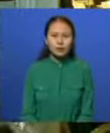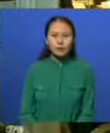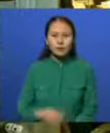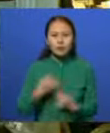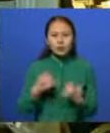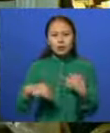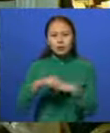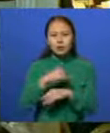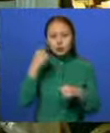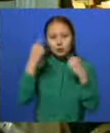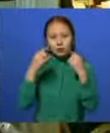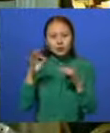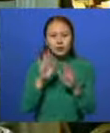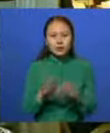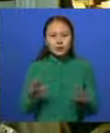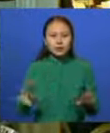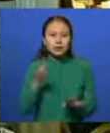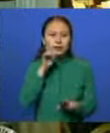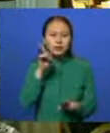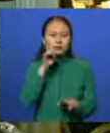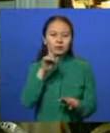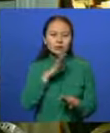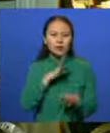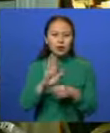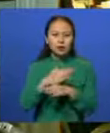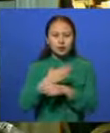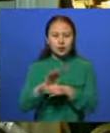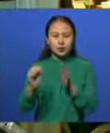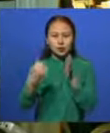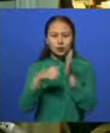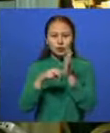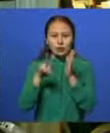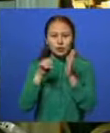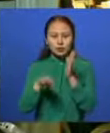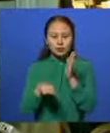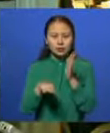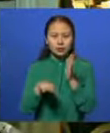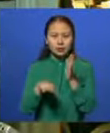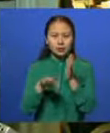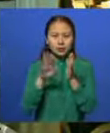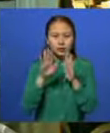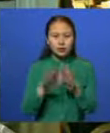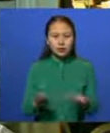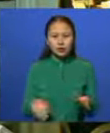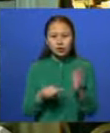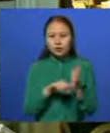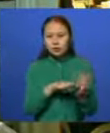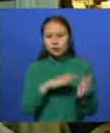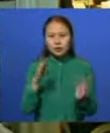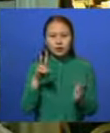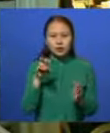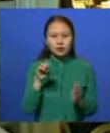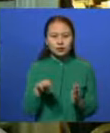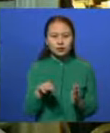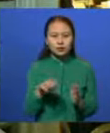келе жаңағы балаларды жас санаттарына бөлдік. Мәселен, 6 жастағы бала 6 жастан асқан,